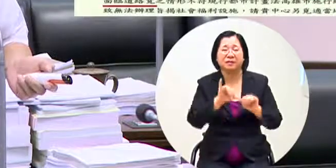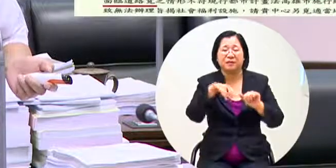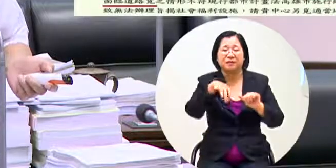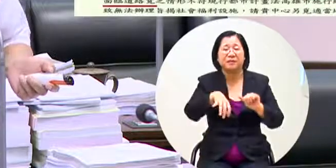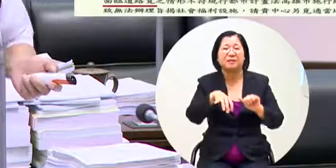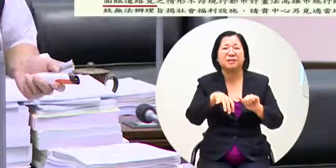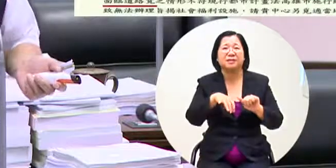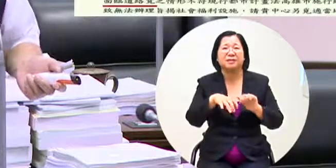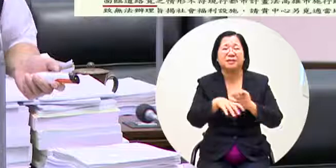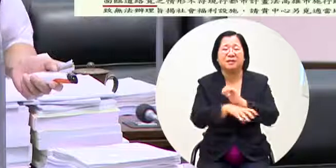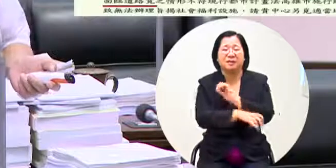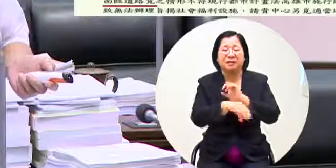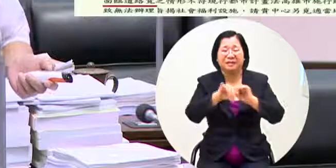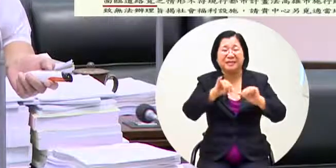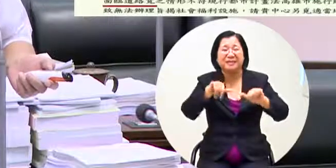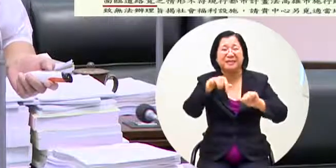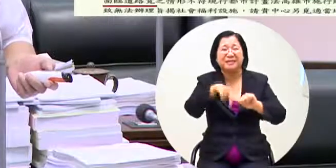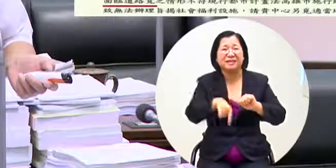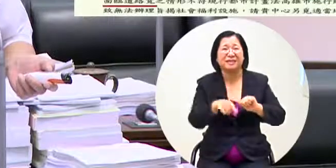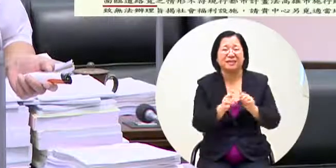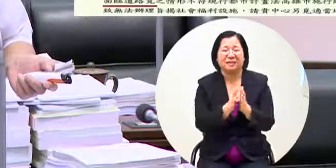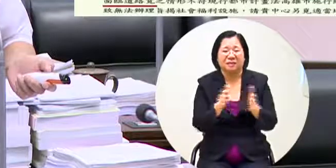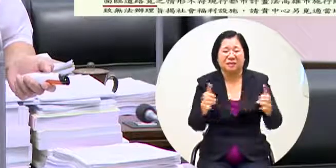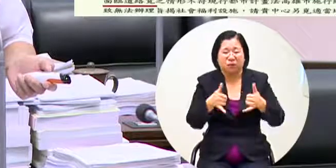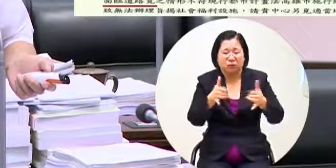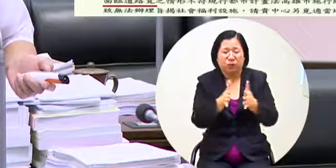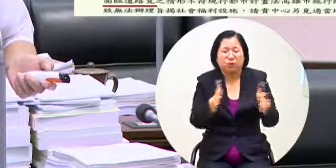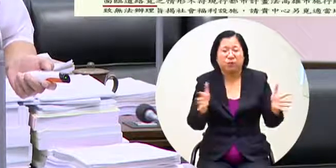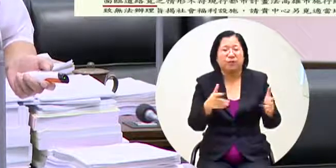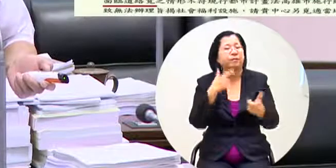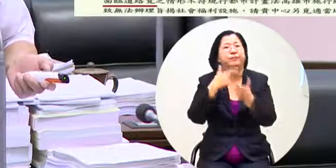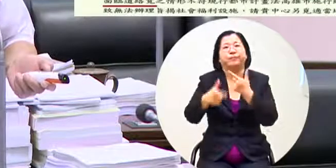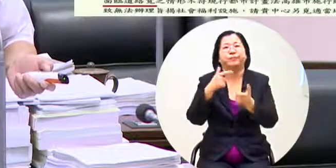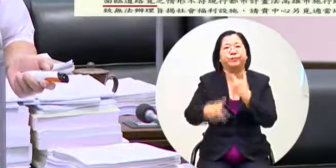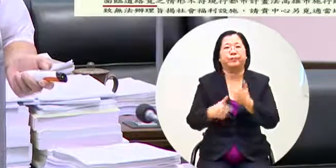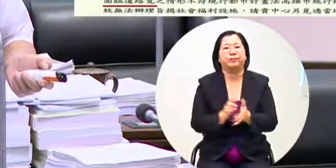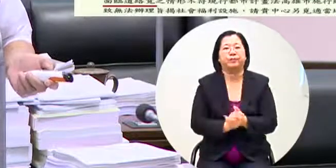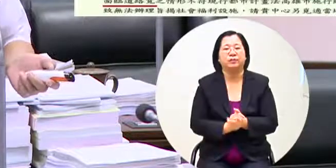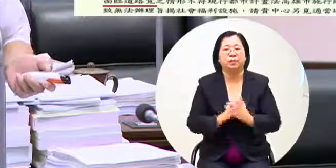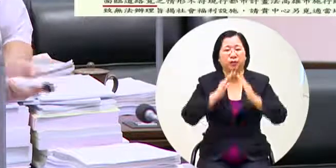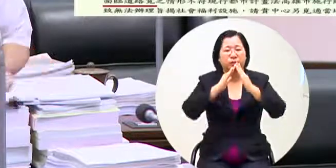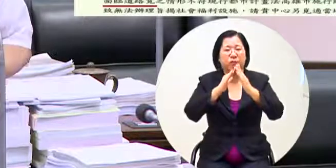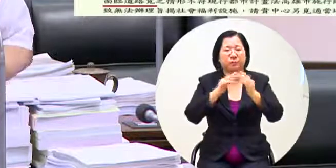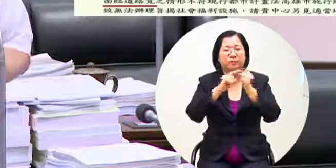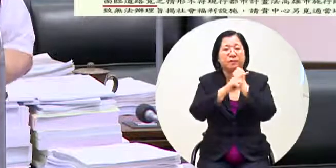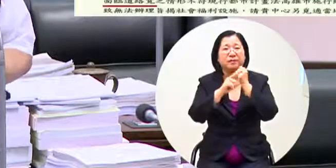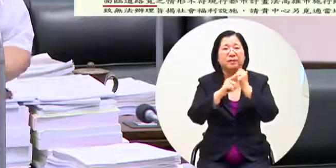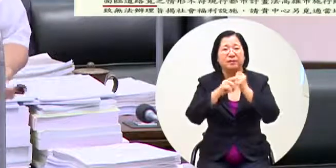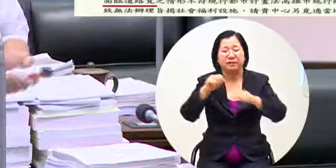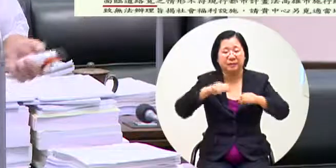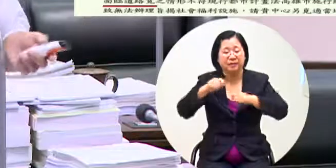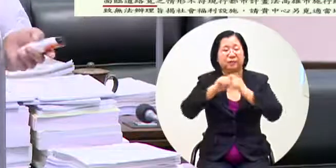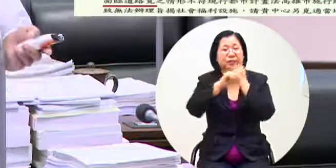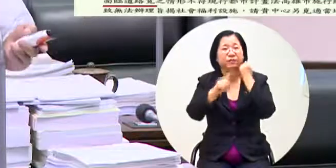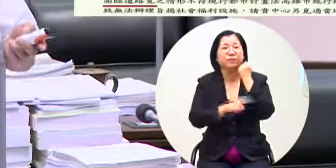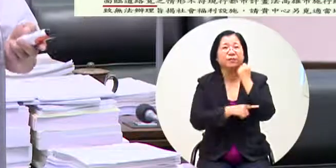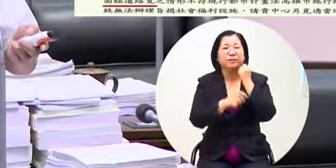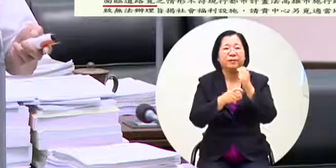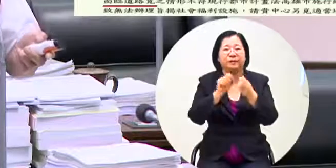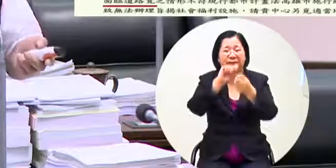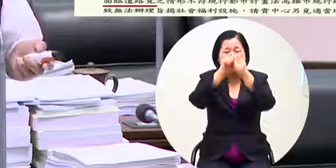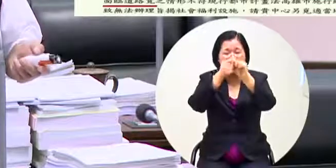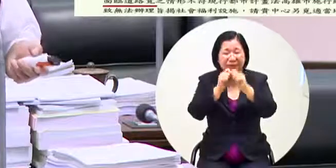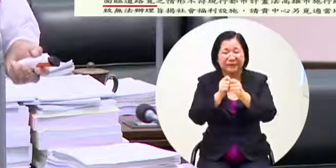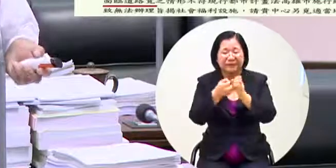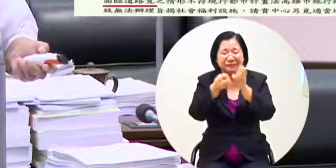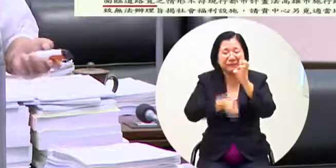形不符啦吼，现行都市计划法，咱的施行细则即个规定啦吼，啊，所以就无遐多